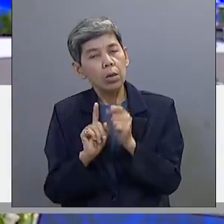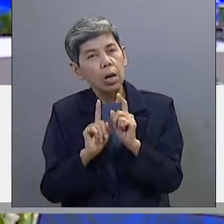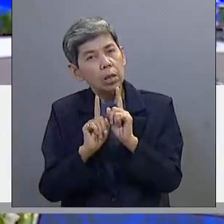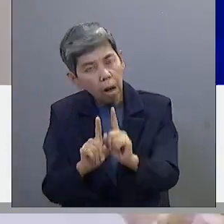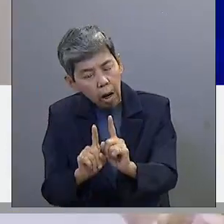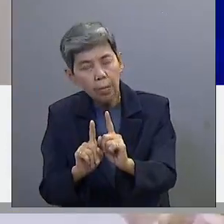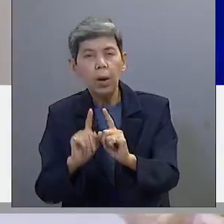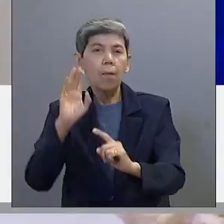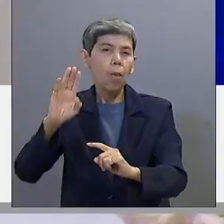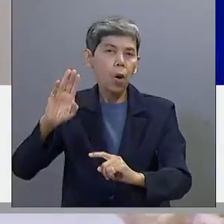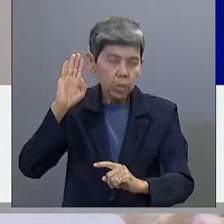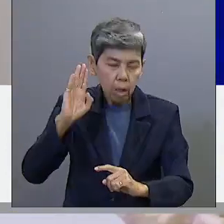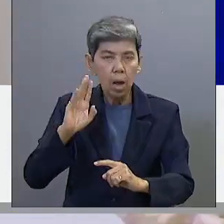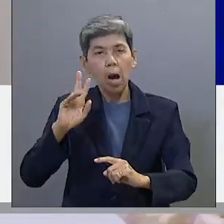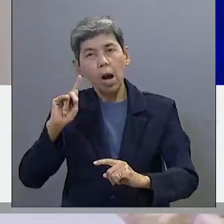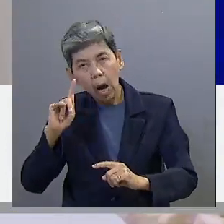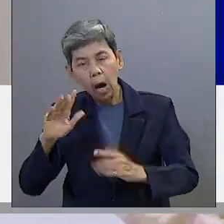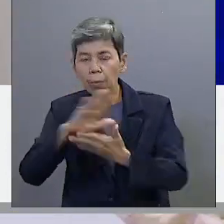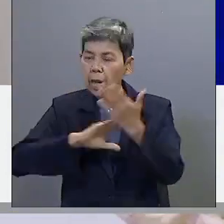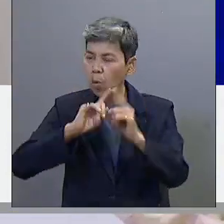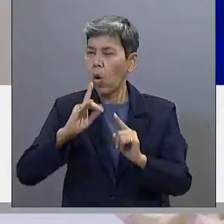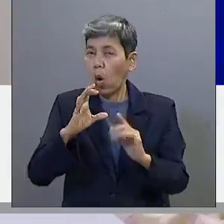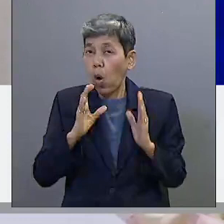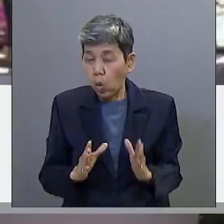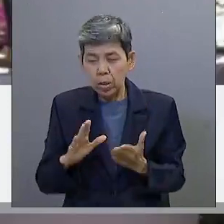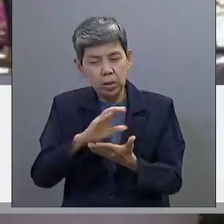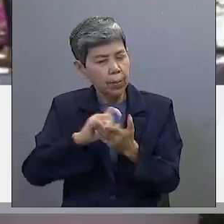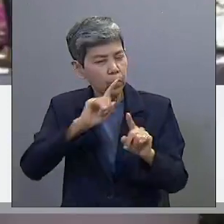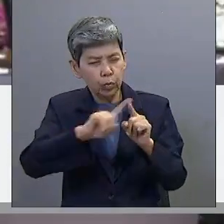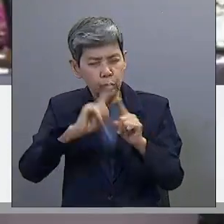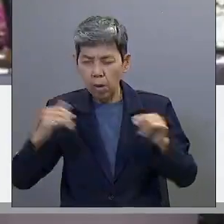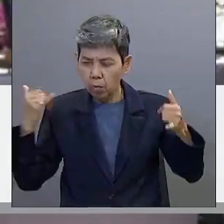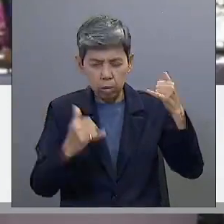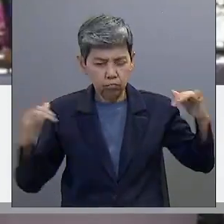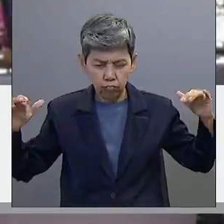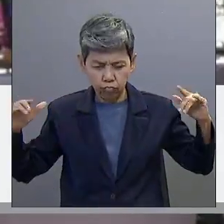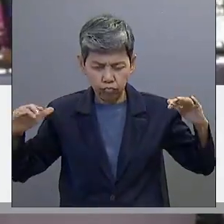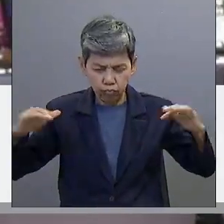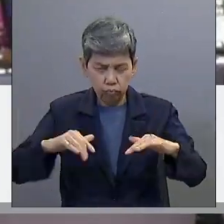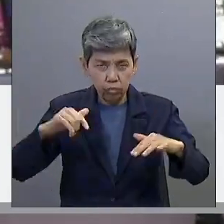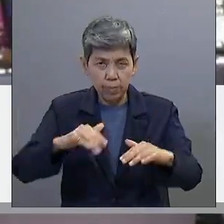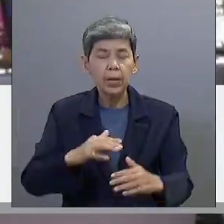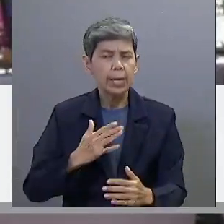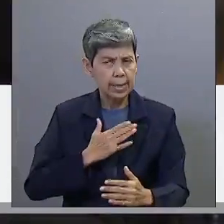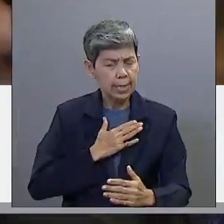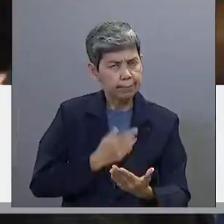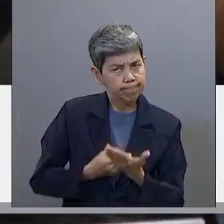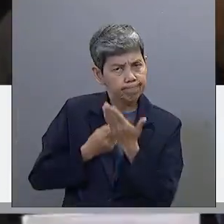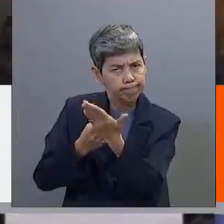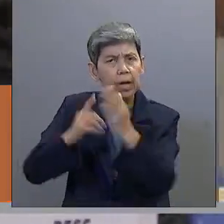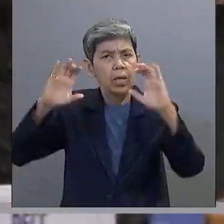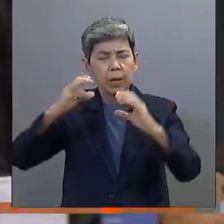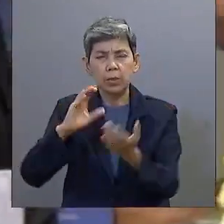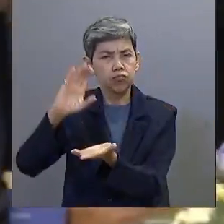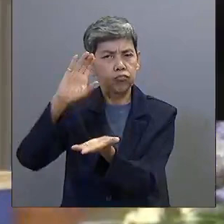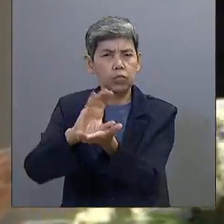ผู้สื่อข่าวต่างประเทศ100คนแล้วก็องค์กรสถาบันอื่นๆด้วยนะคะขณะเดียวกันเสนอให้รัฐตั้งกองทุน